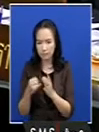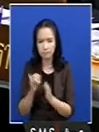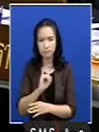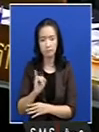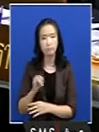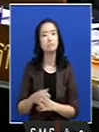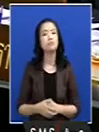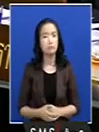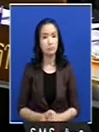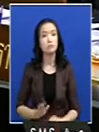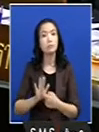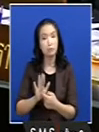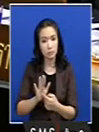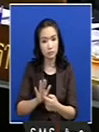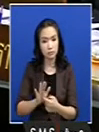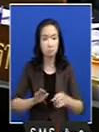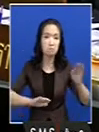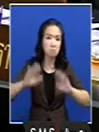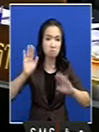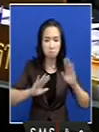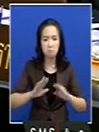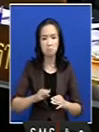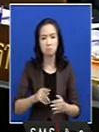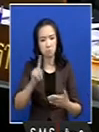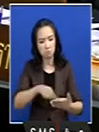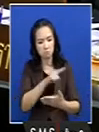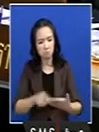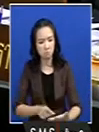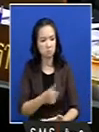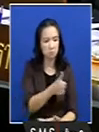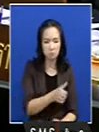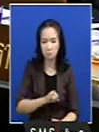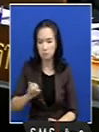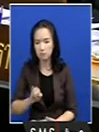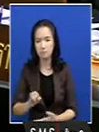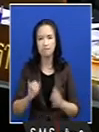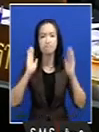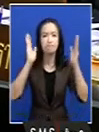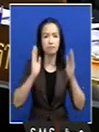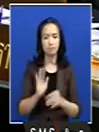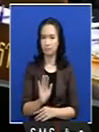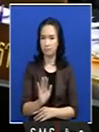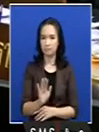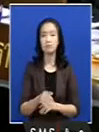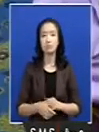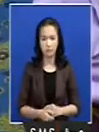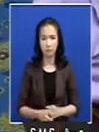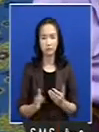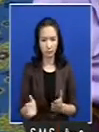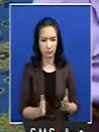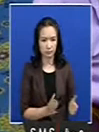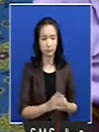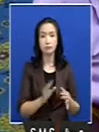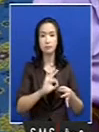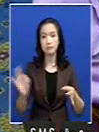งอย่างเช่นให้โหวตไปในทางนั้นโหวตไปในทางนี้นี่คือลักษณะของรณรง ค์ อีกส่วนหนึ่งคือ